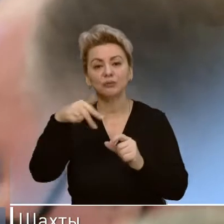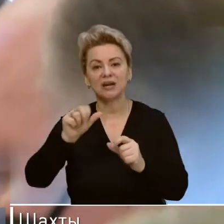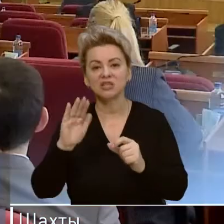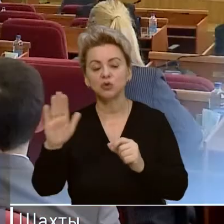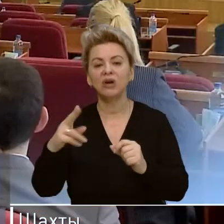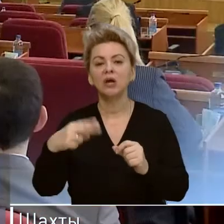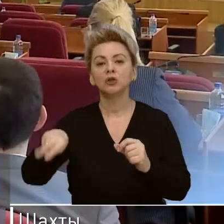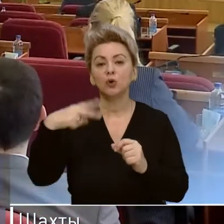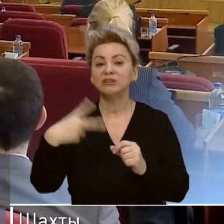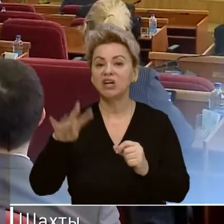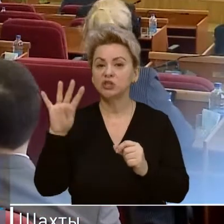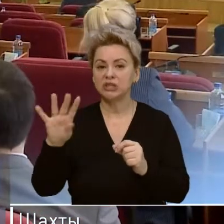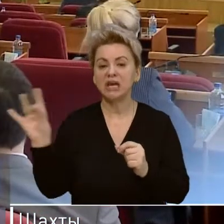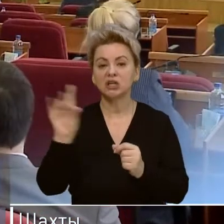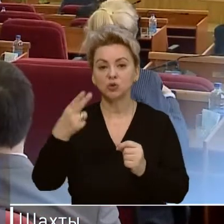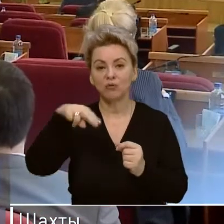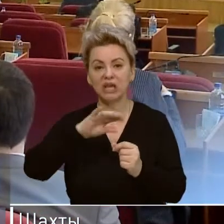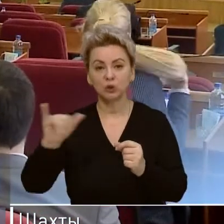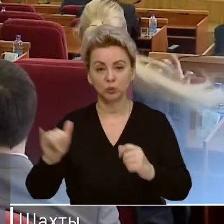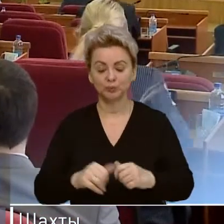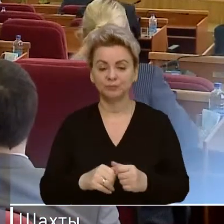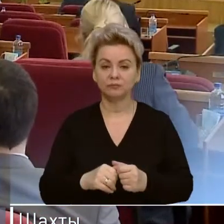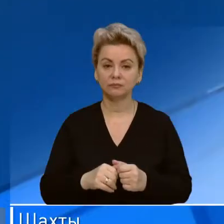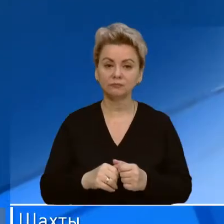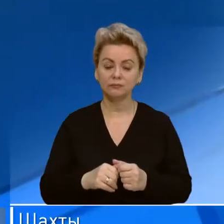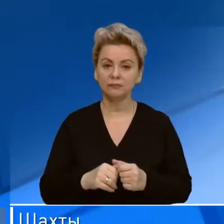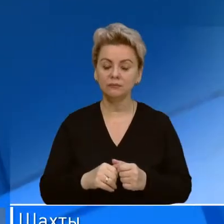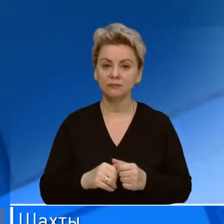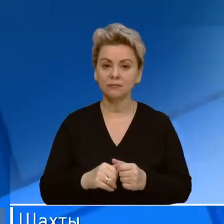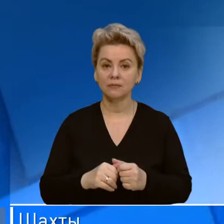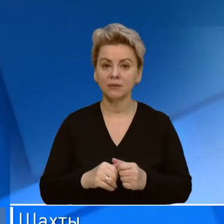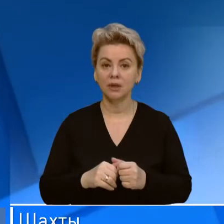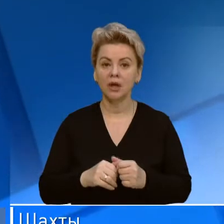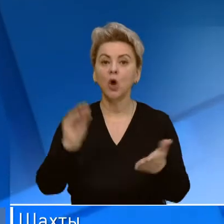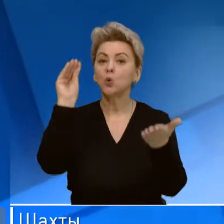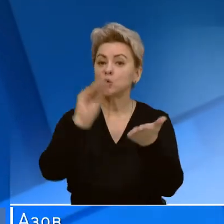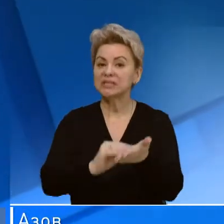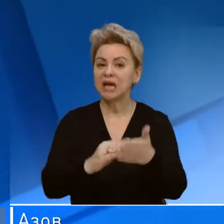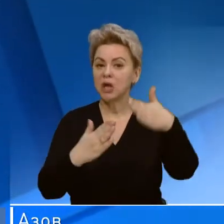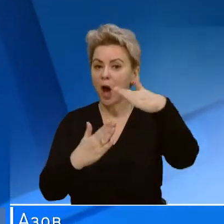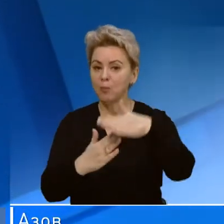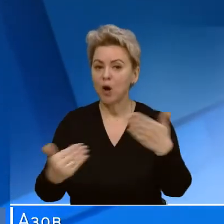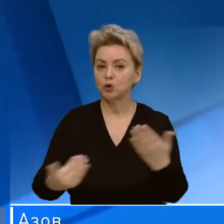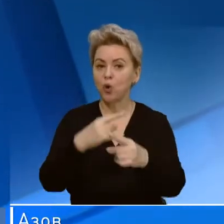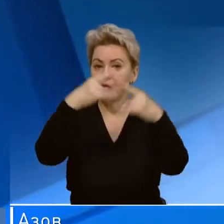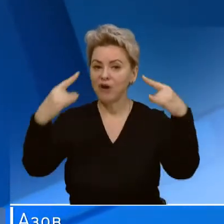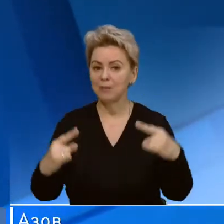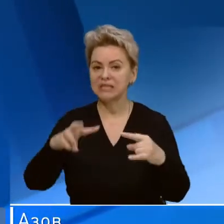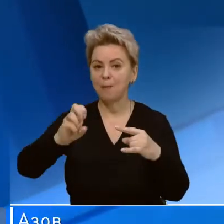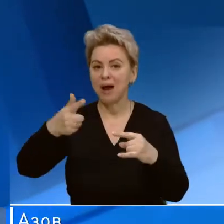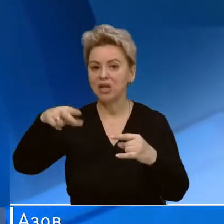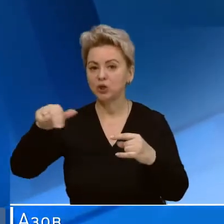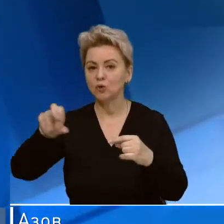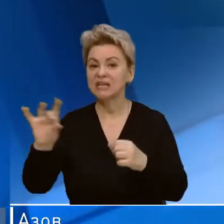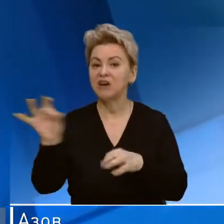Тарасов, Владимир Трофимович, Дон-24, Ростов-на-Дону. Установка опор нового моста на Малиновского в